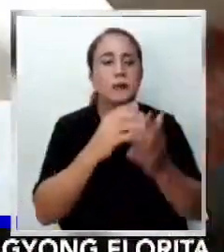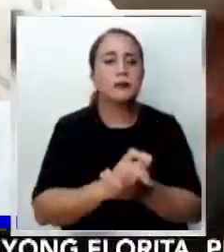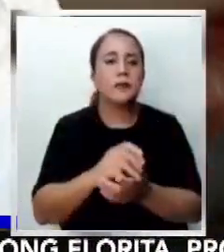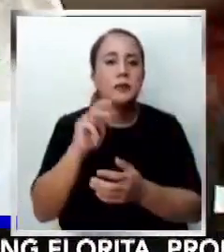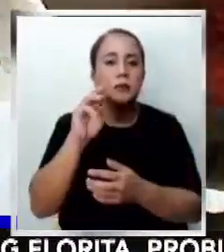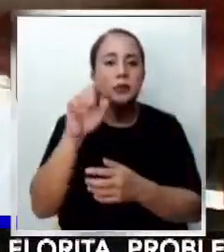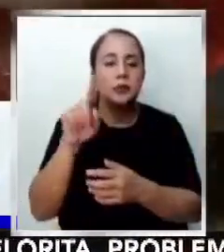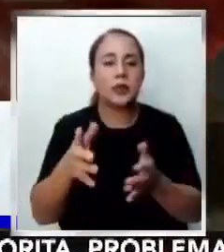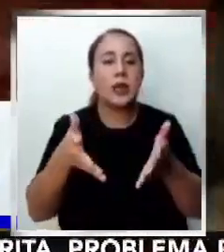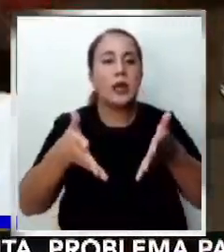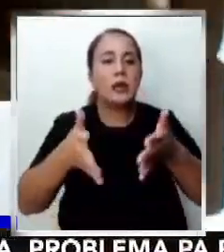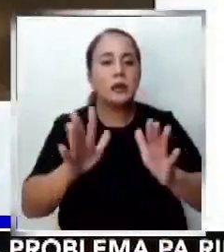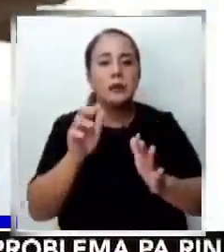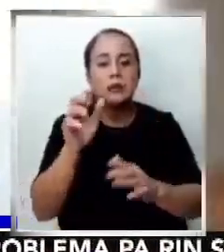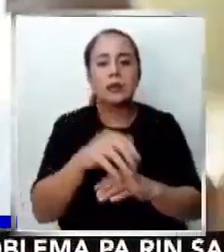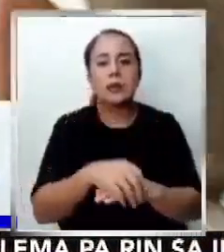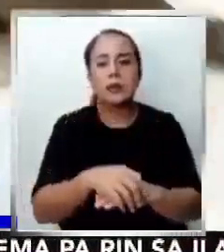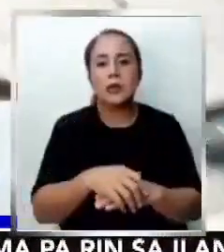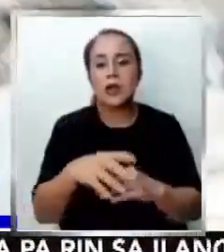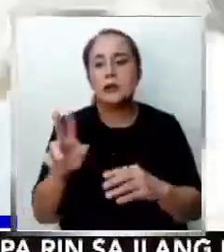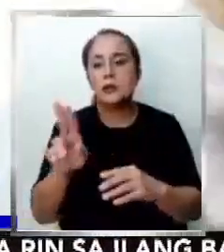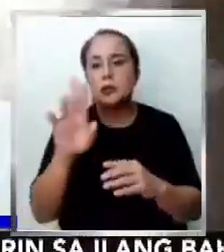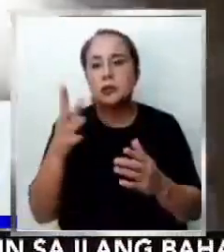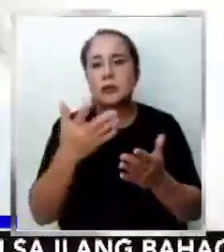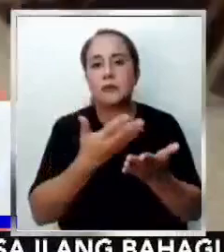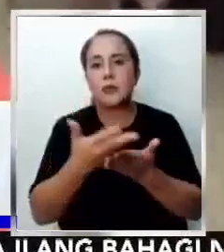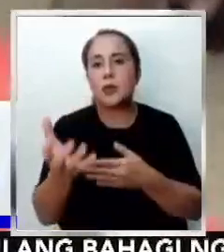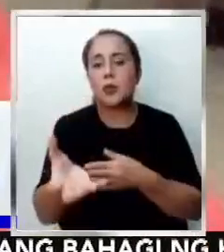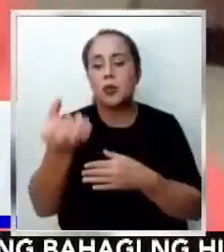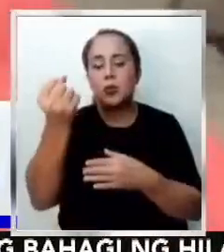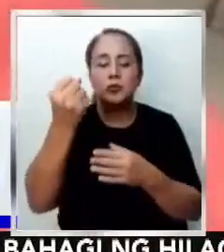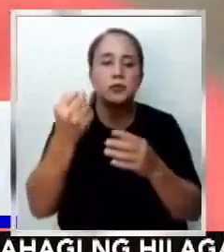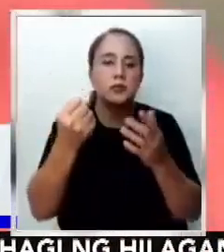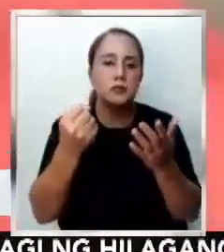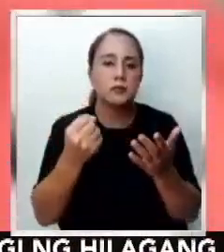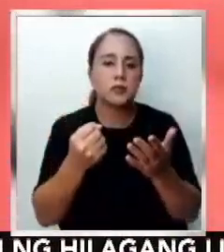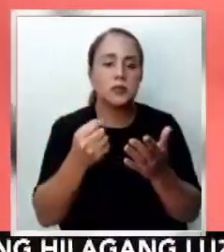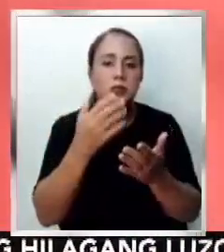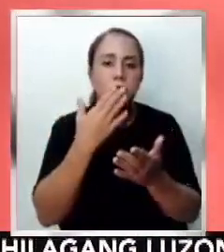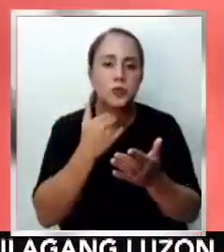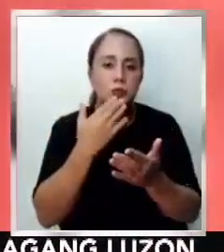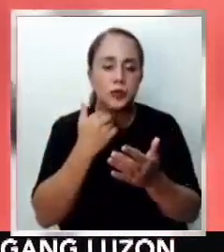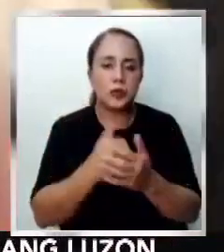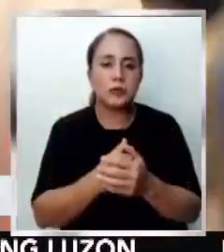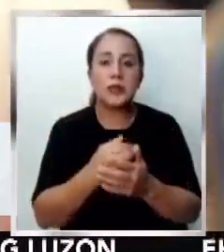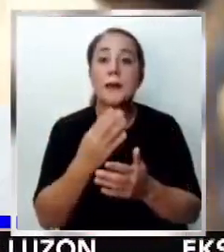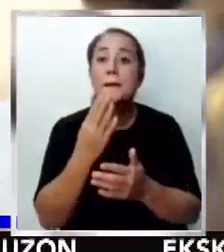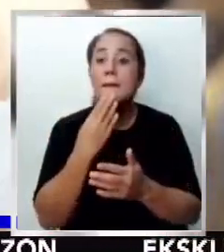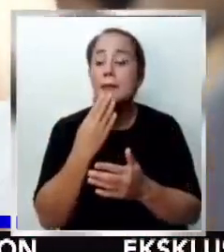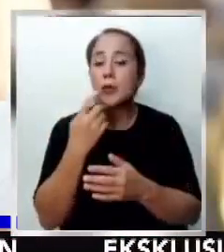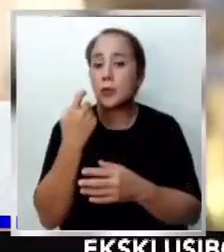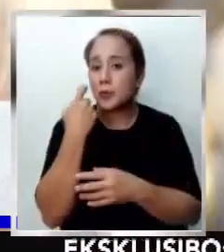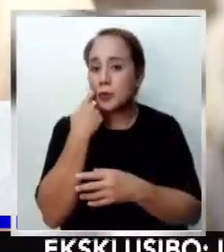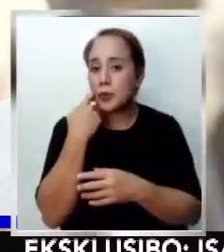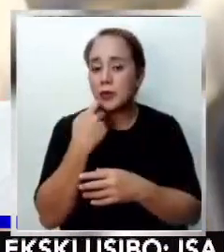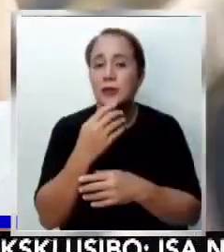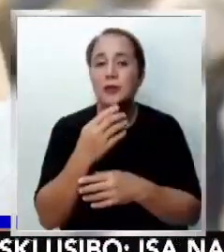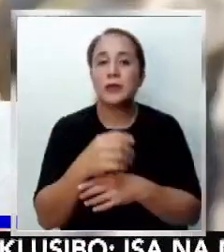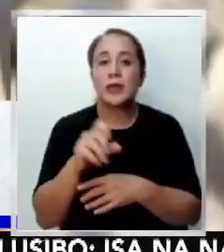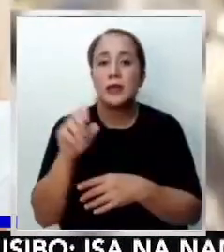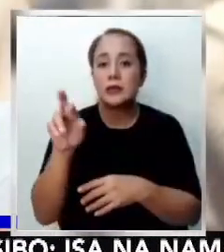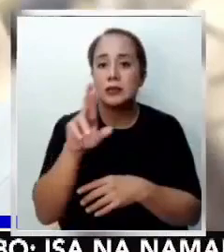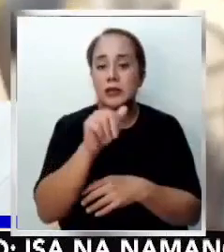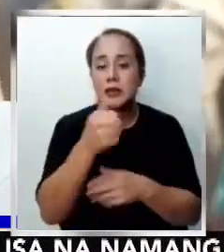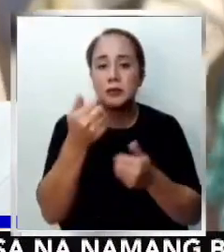hayaan na lang ang end users na mag-import ng sarili nilang asukal. Nasa Bacolod City kanina, sina Sugar Regulatory